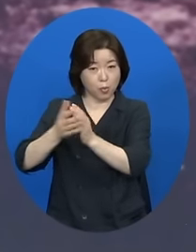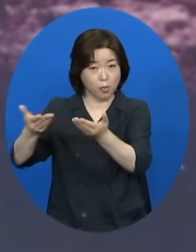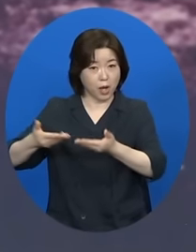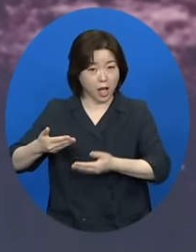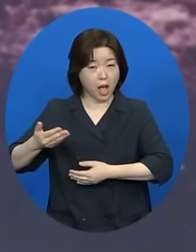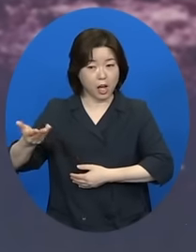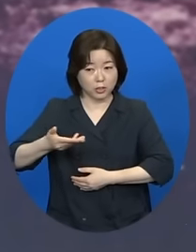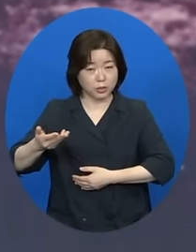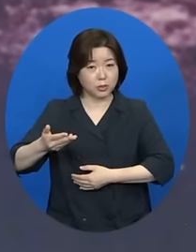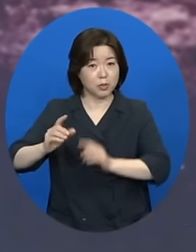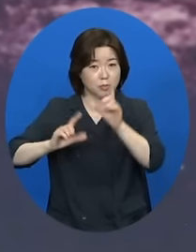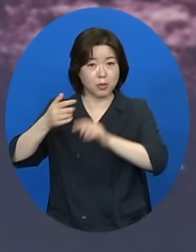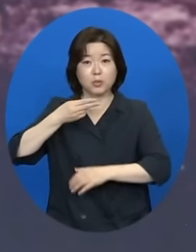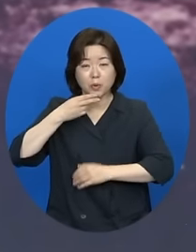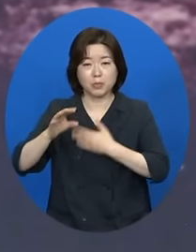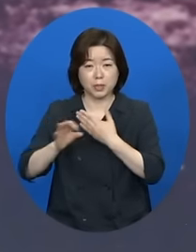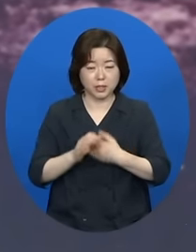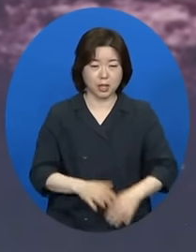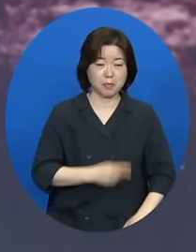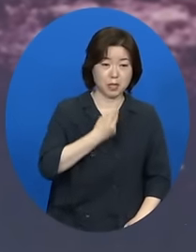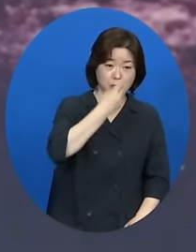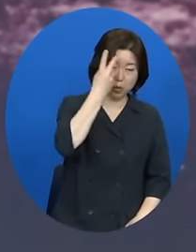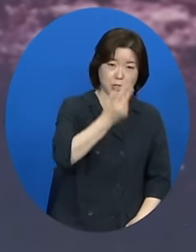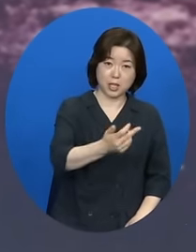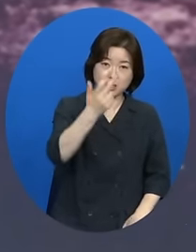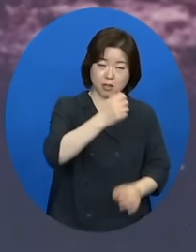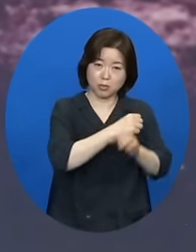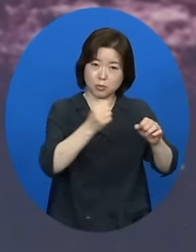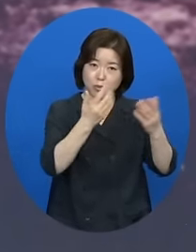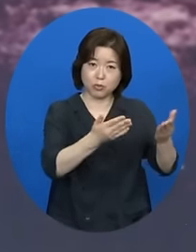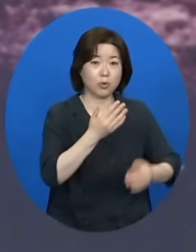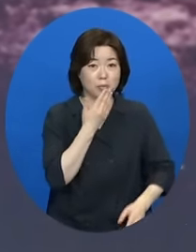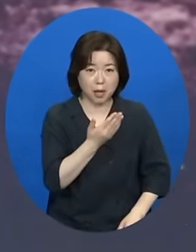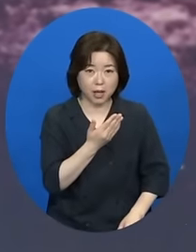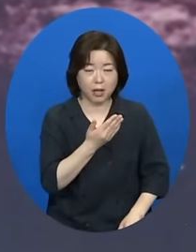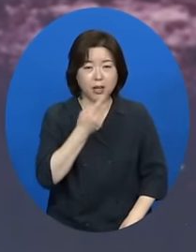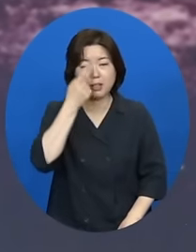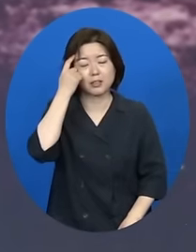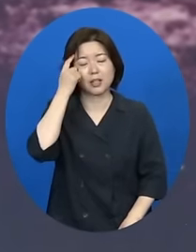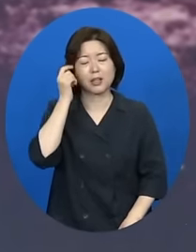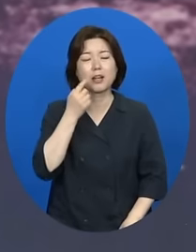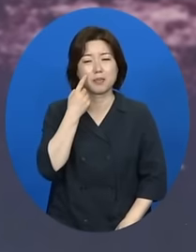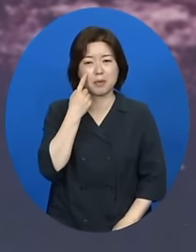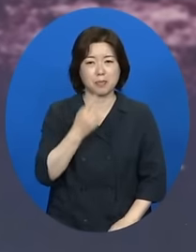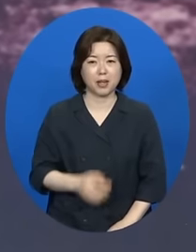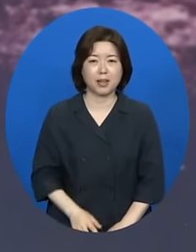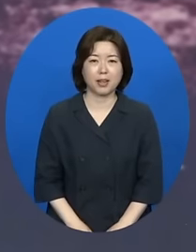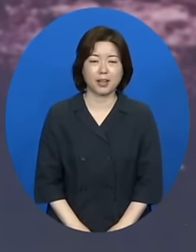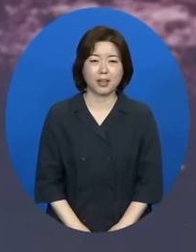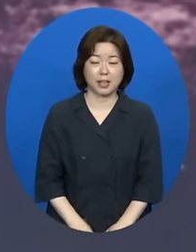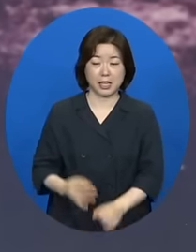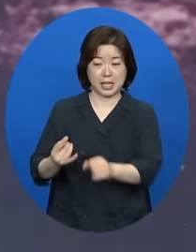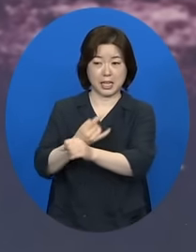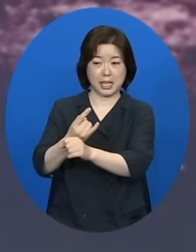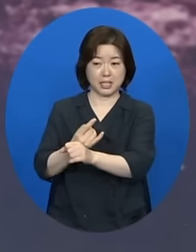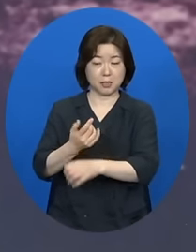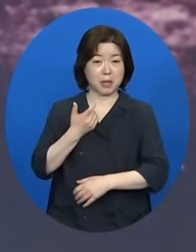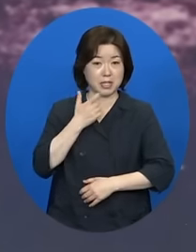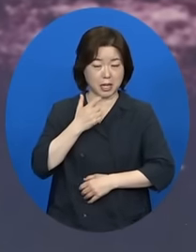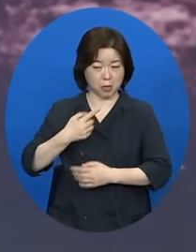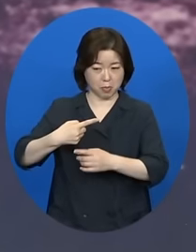과연 요셉은 형들을 용서했을까요? 생각해 보십시오. 에서가 야곱에게 복수를